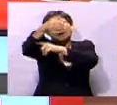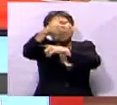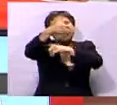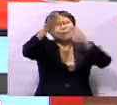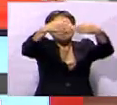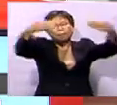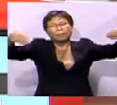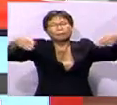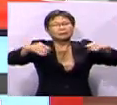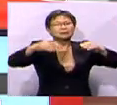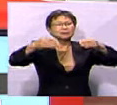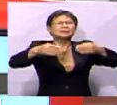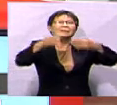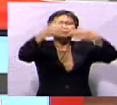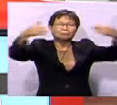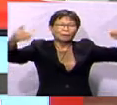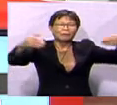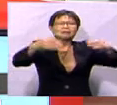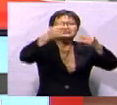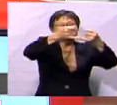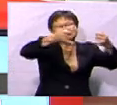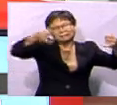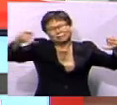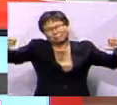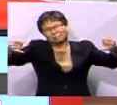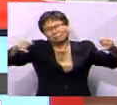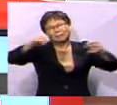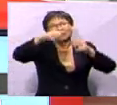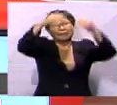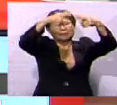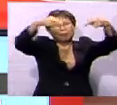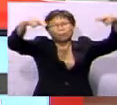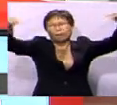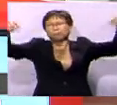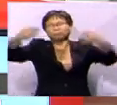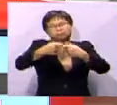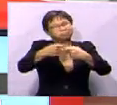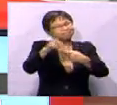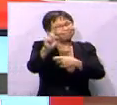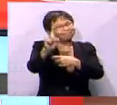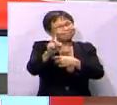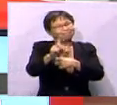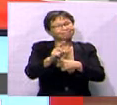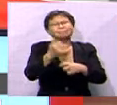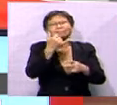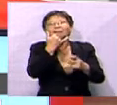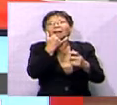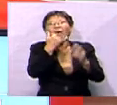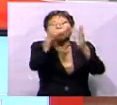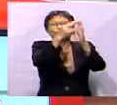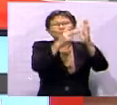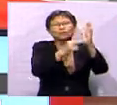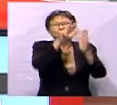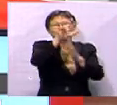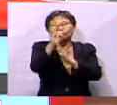di tiang, kabel, peti pembekal dan juga pencawang elektrik. Perbuatan itu menyalahi peruntukan Seksyen 37